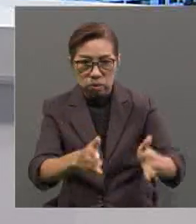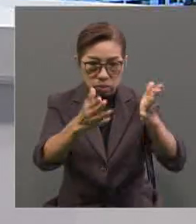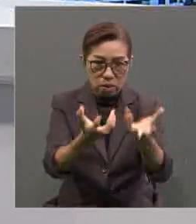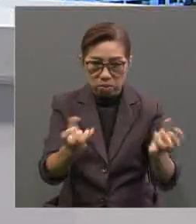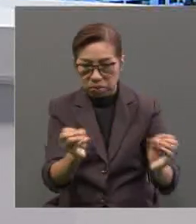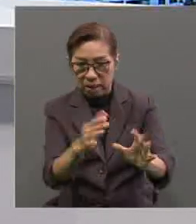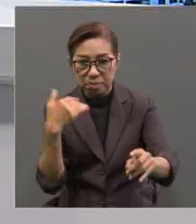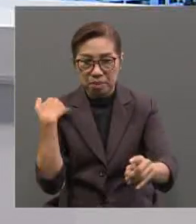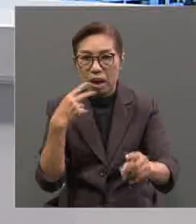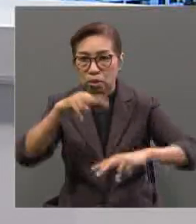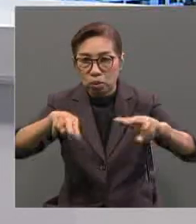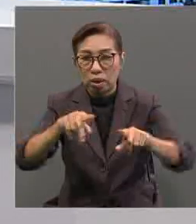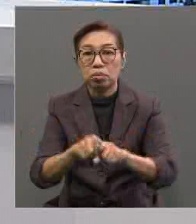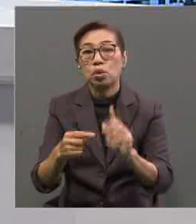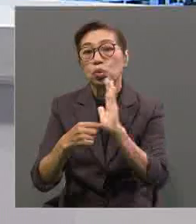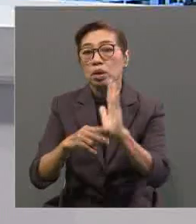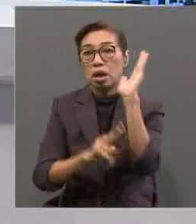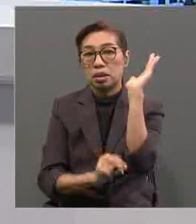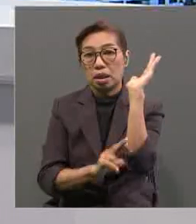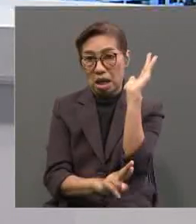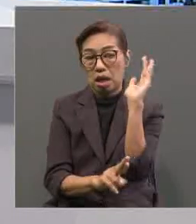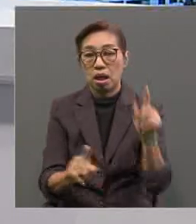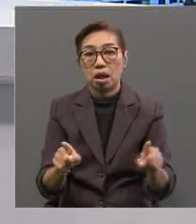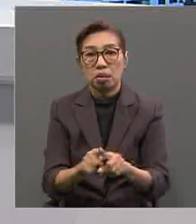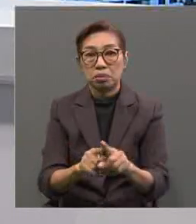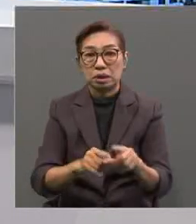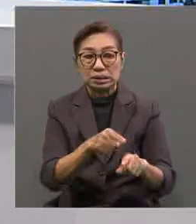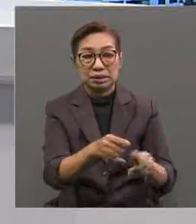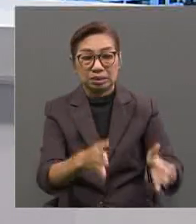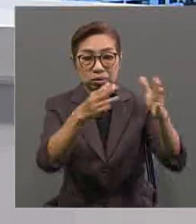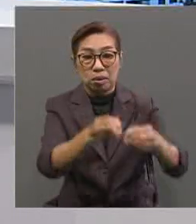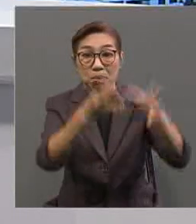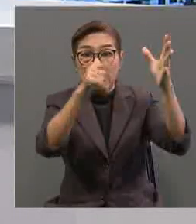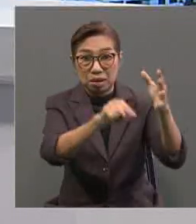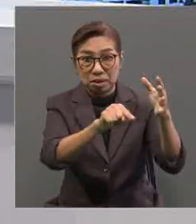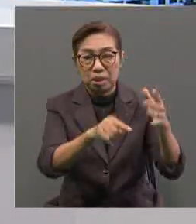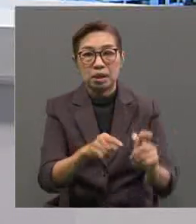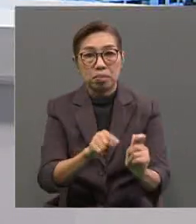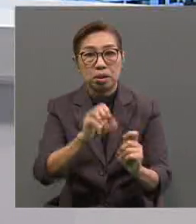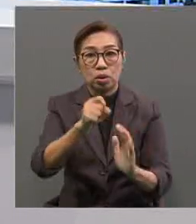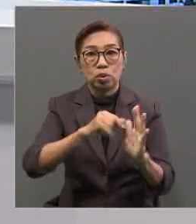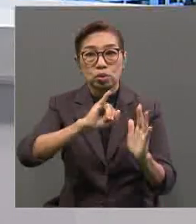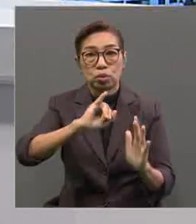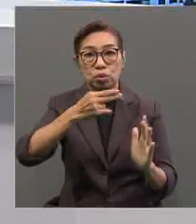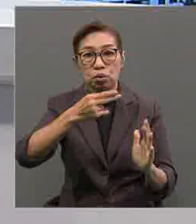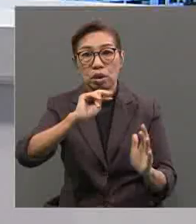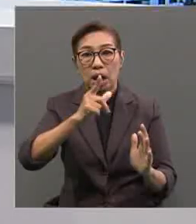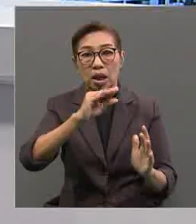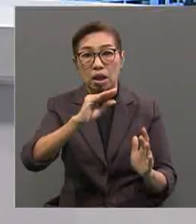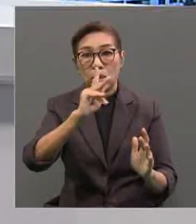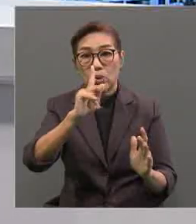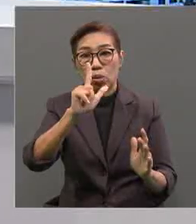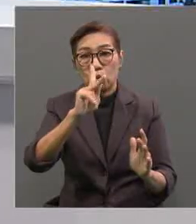จัดเก็บบ้างเราไปดูอย่างนราธิวาสซึ่งเป็นจังหวัดที่เกิดเหตุเนี่ยตำรวจที่สวยโกลกนะครับแต่ในภาพรวมของที่